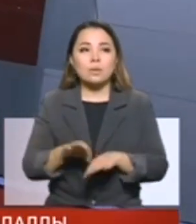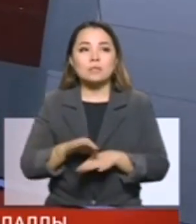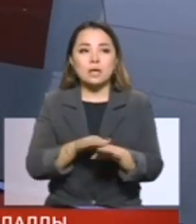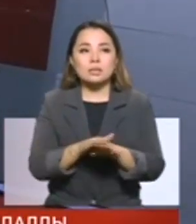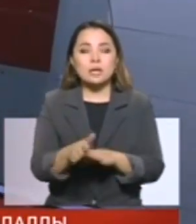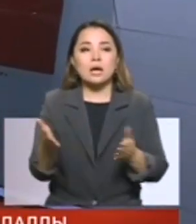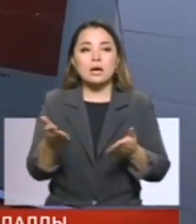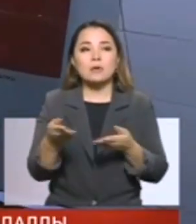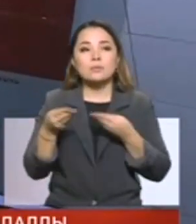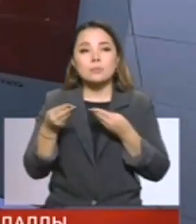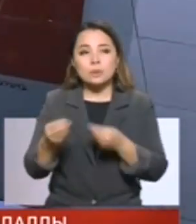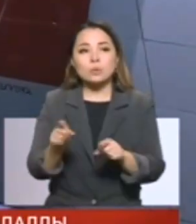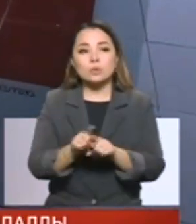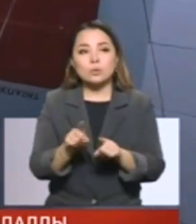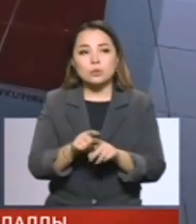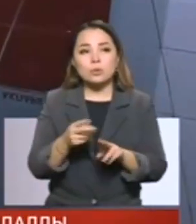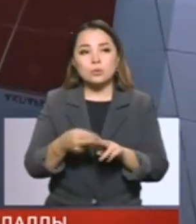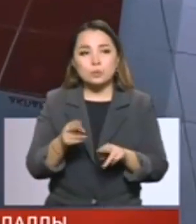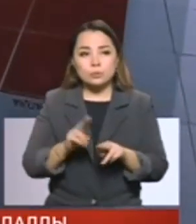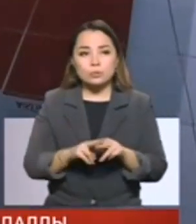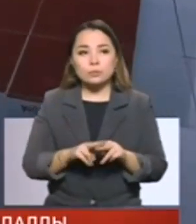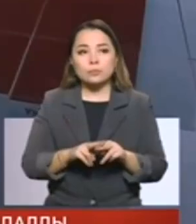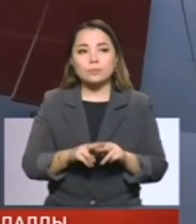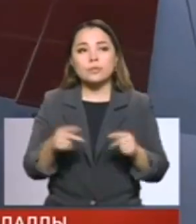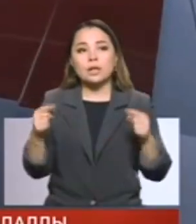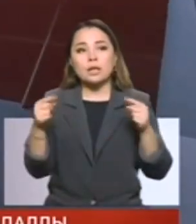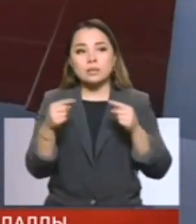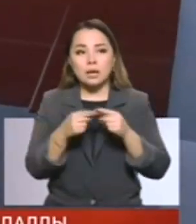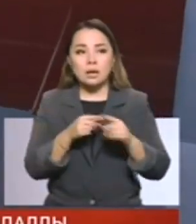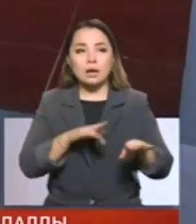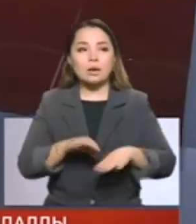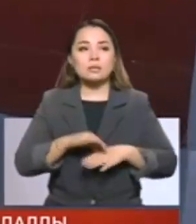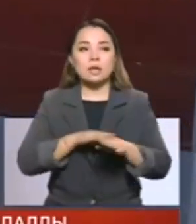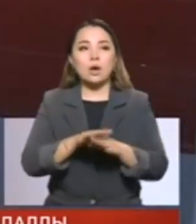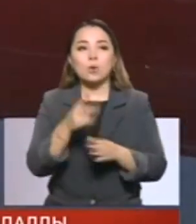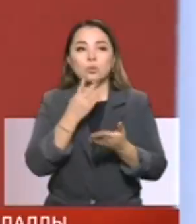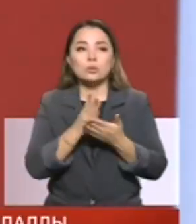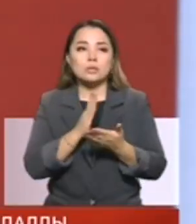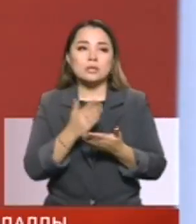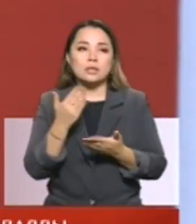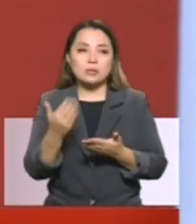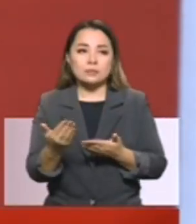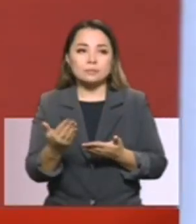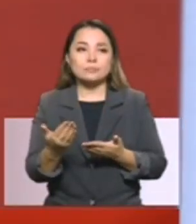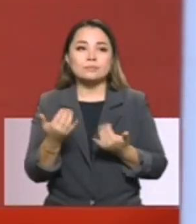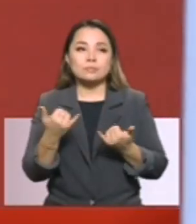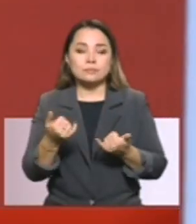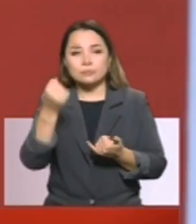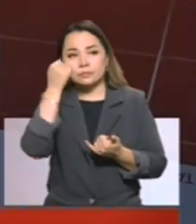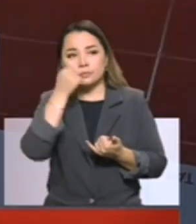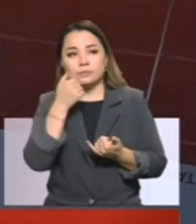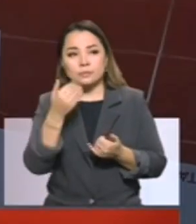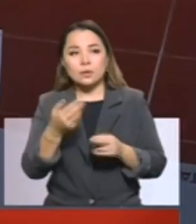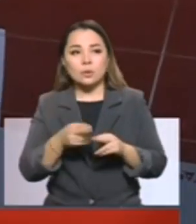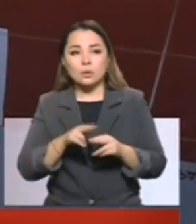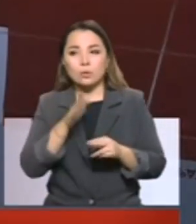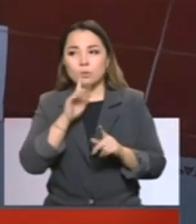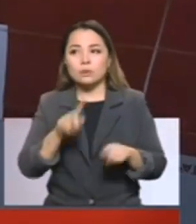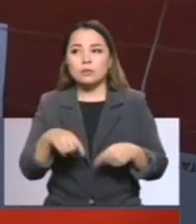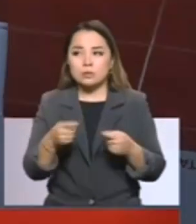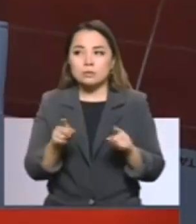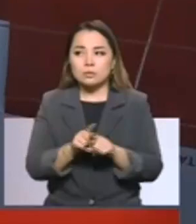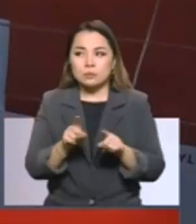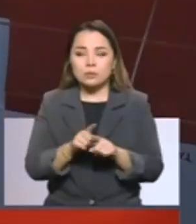қалай әсер ете алады деген осындай нақты қадамдар арқылы көрсете алады. Ерлан Мырза, көп рахмет, уақыт бөліп